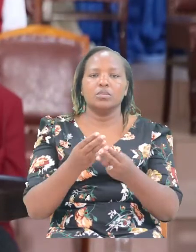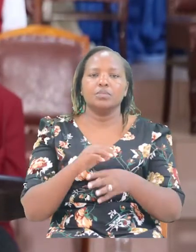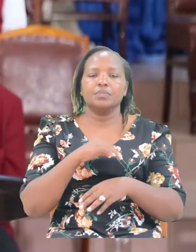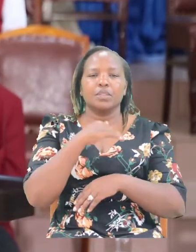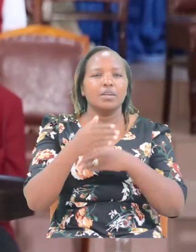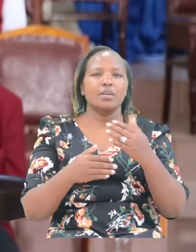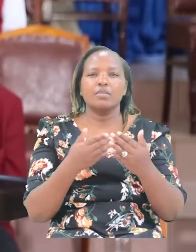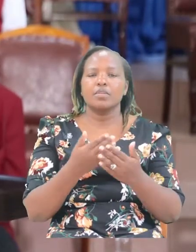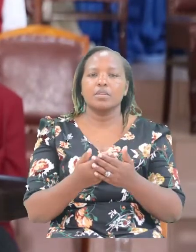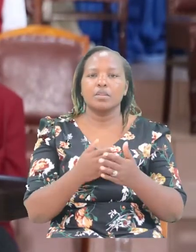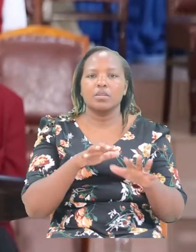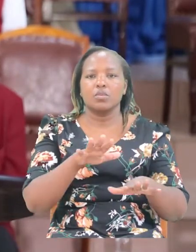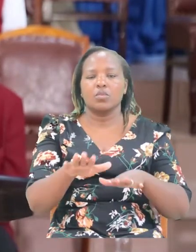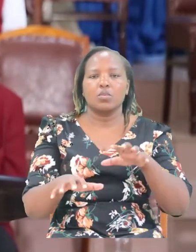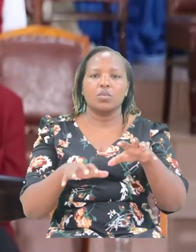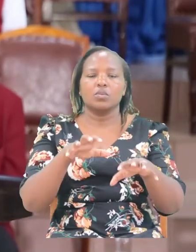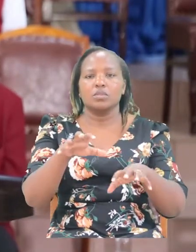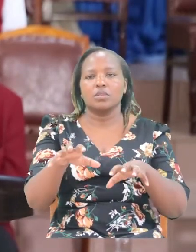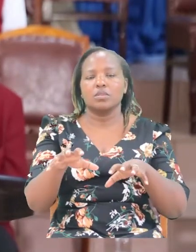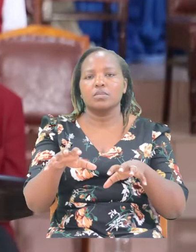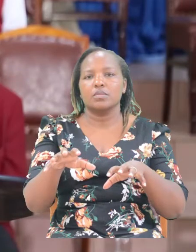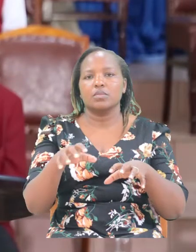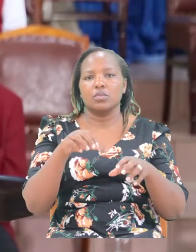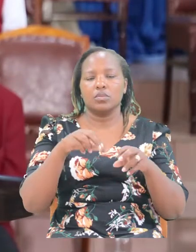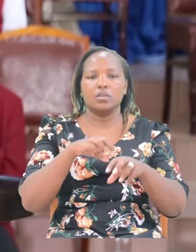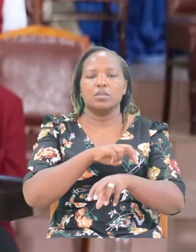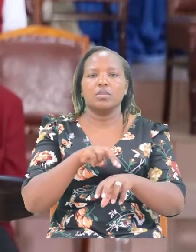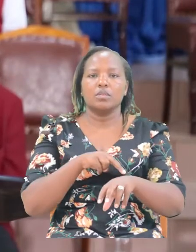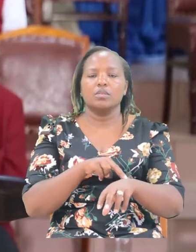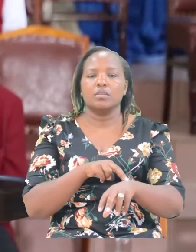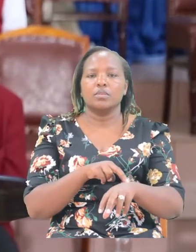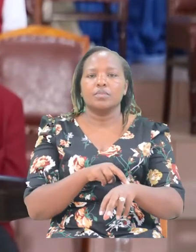chenye kutabaa kitabaasho juu ya nchi.